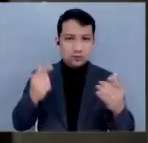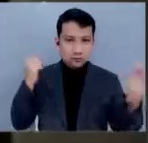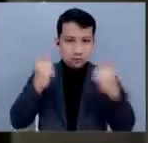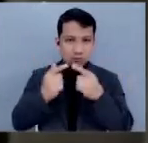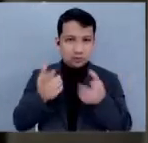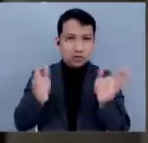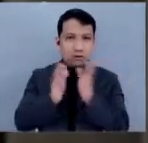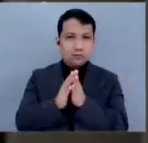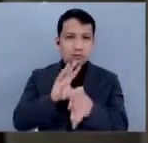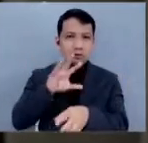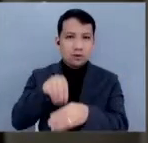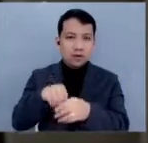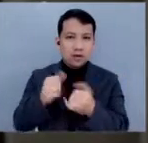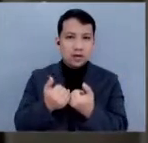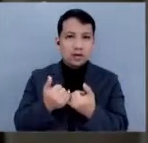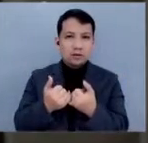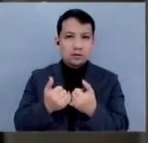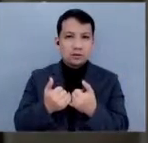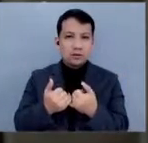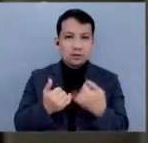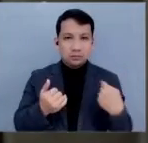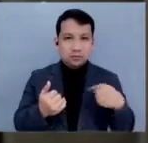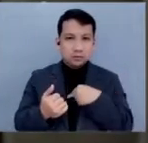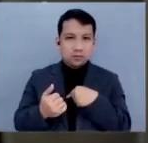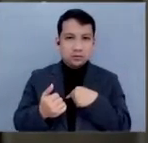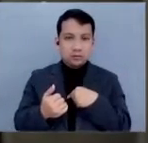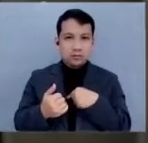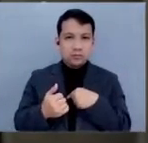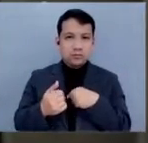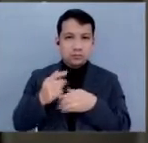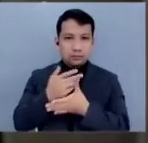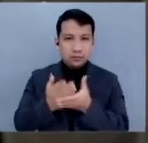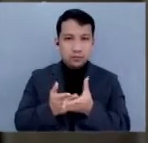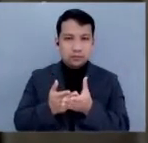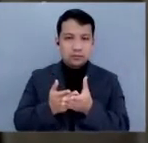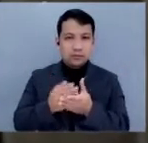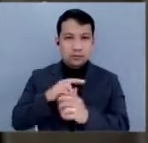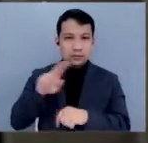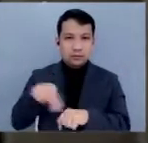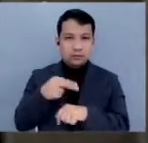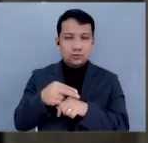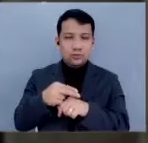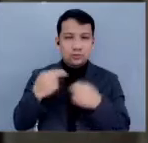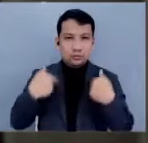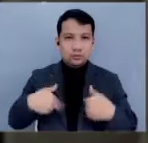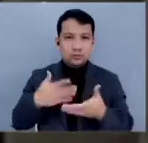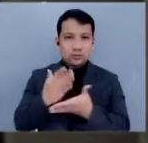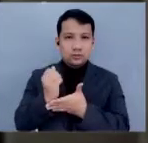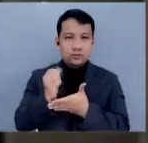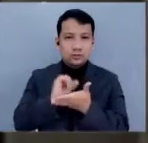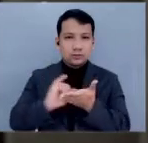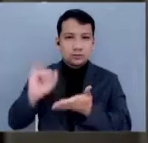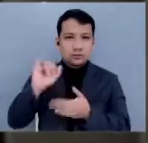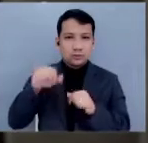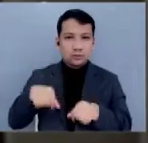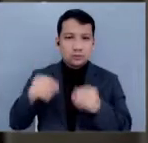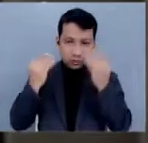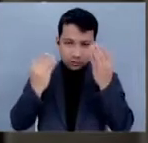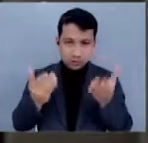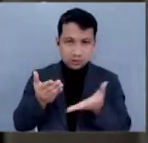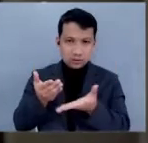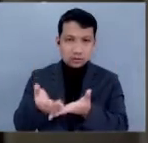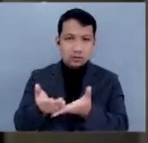na merong bridging role as a national human rights institution. We provide